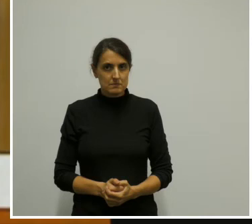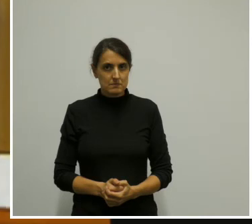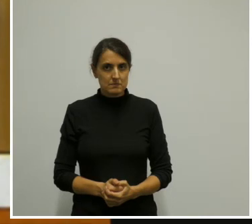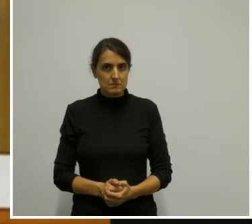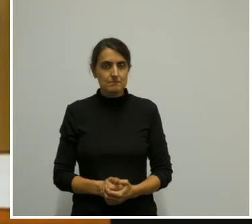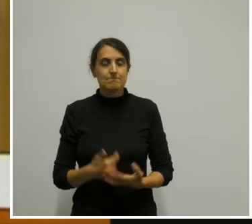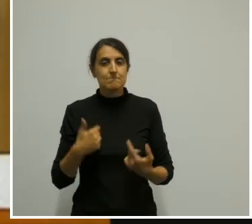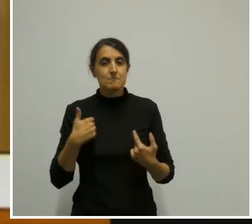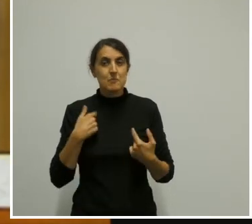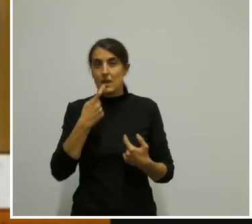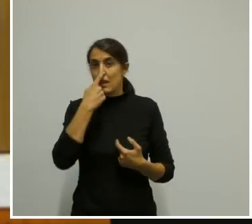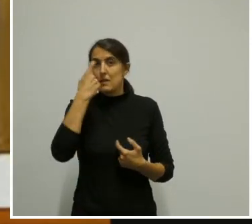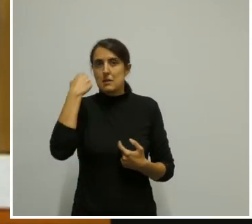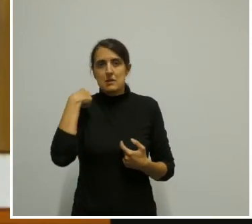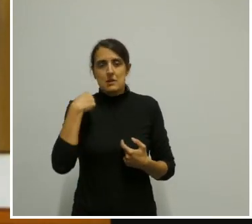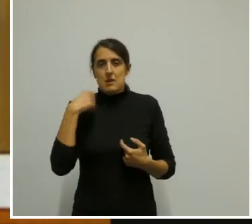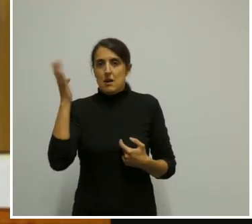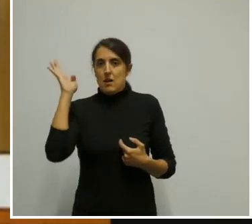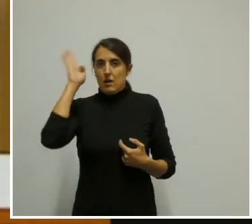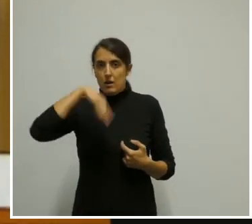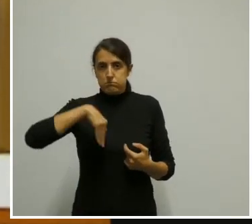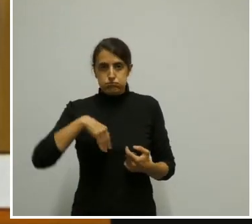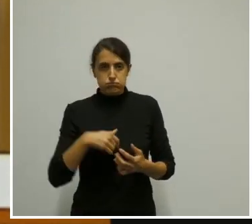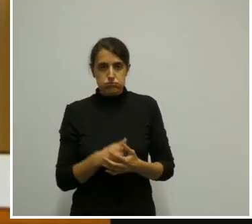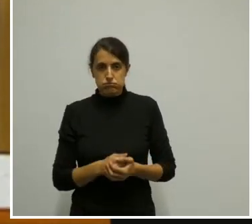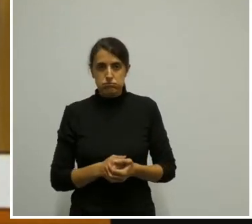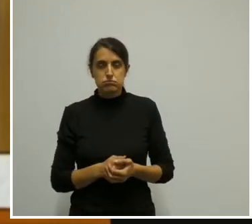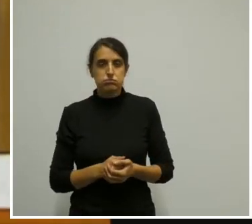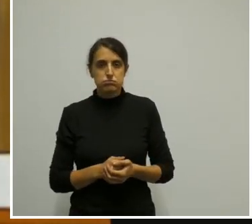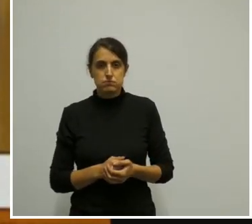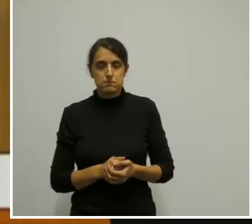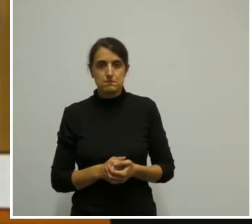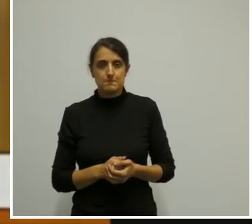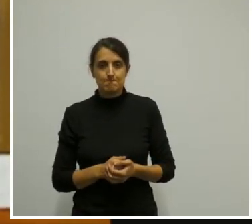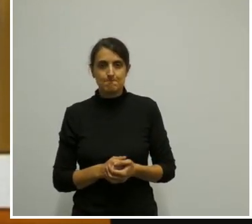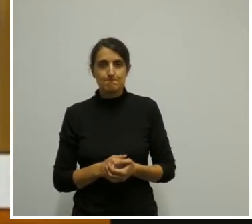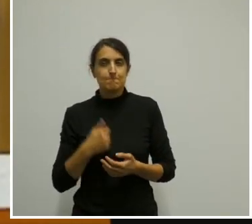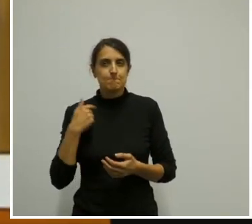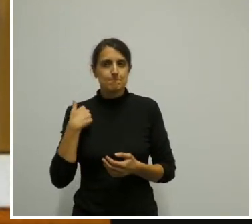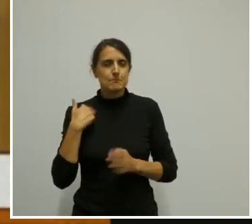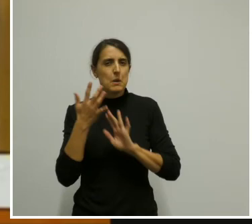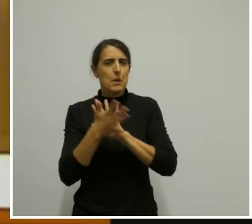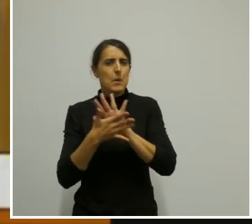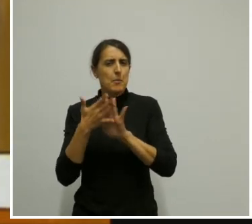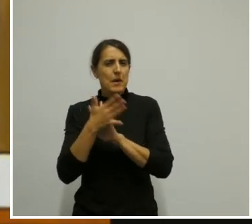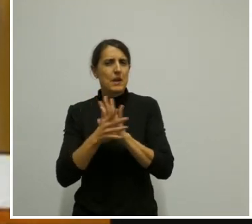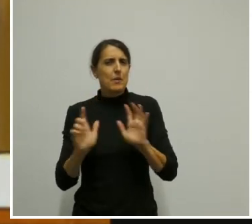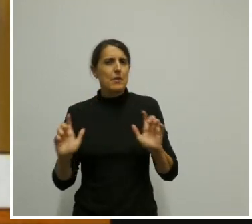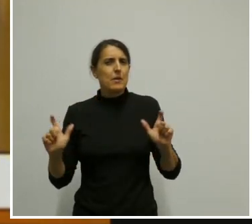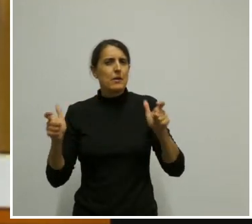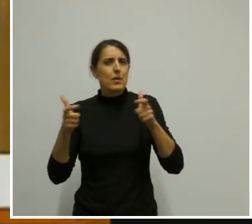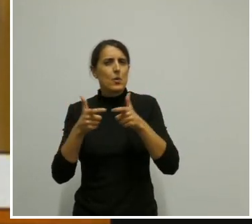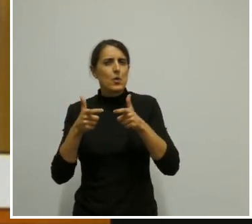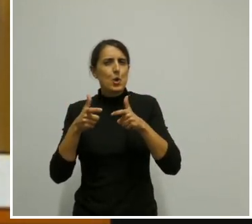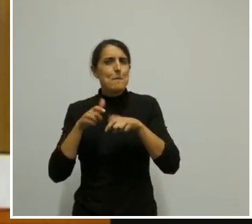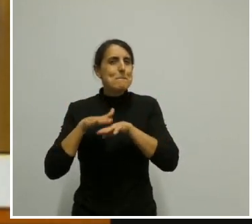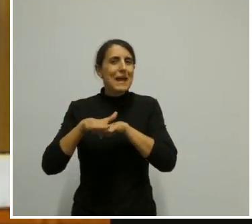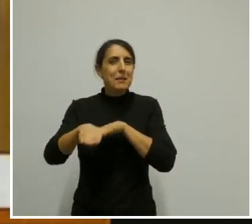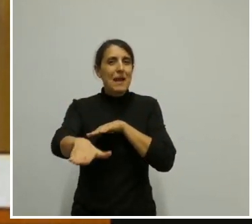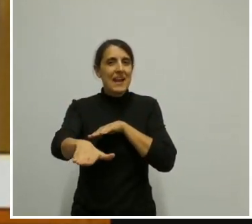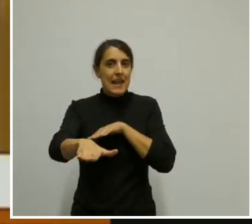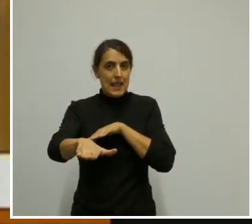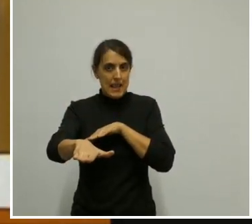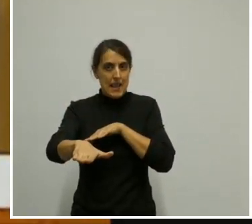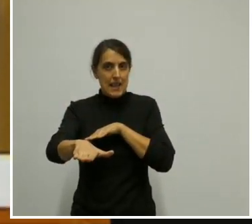Bueno, jo l'any passat no hi era, bueno, vinc aquí davant. Es va parlar la permanent. La directora de